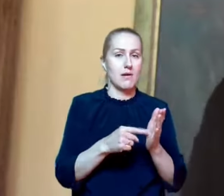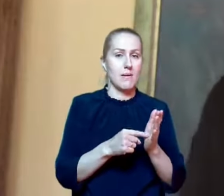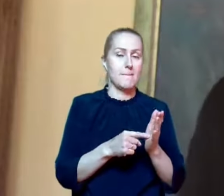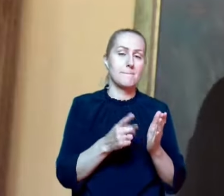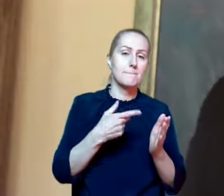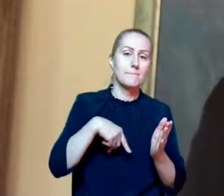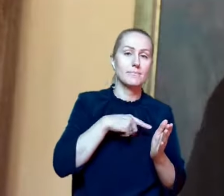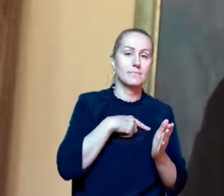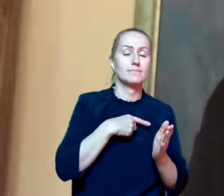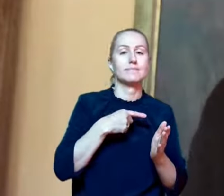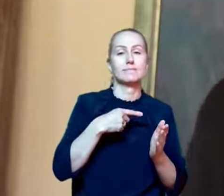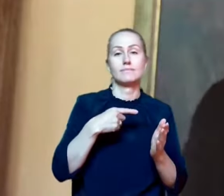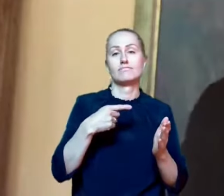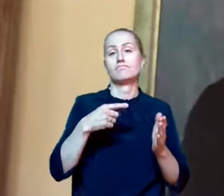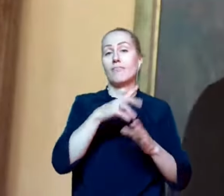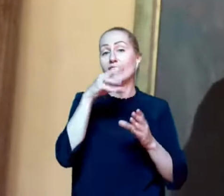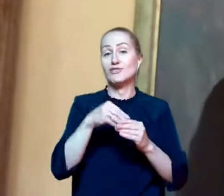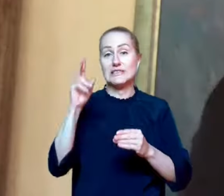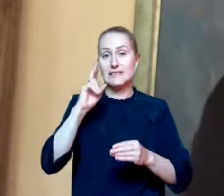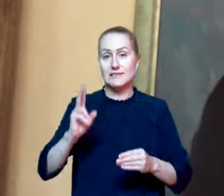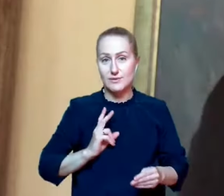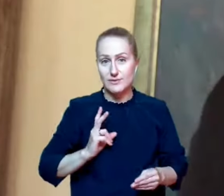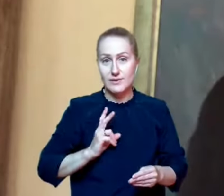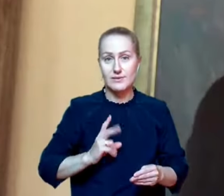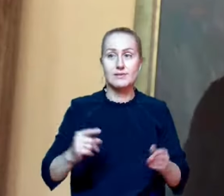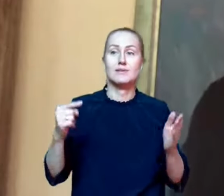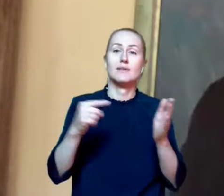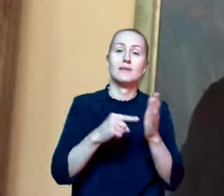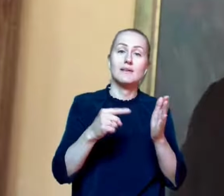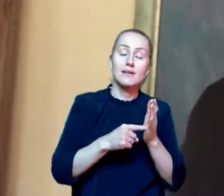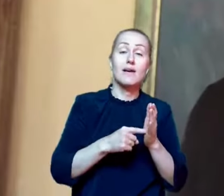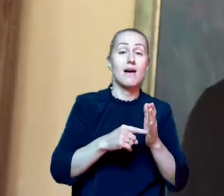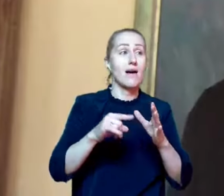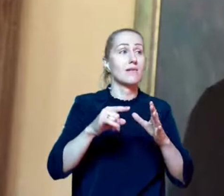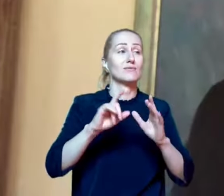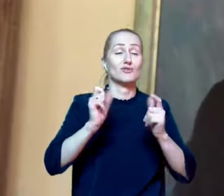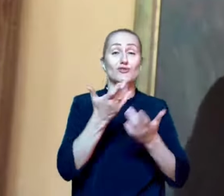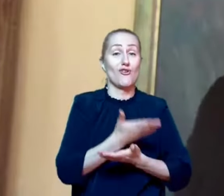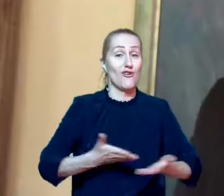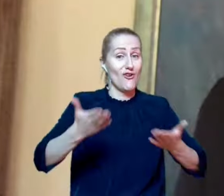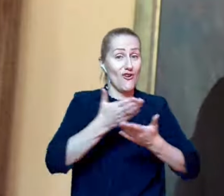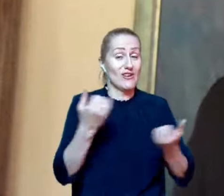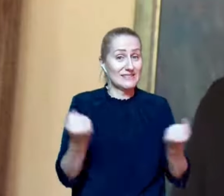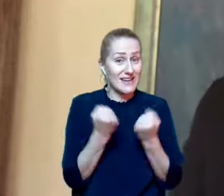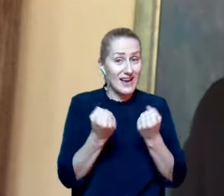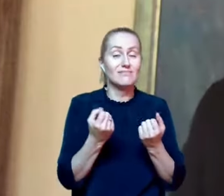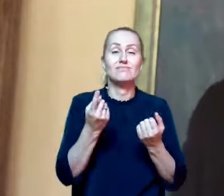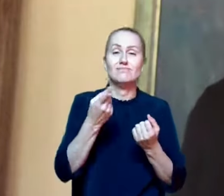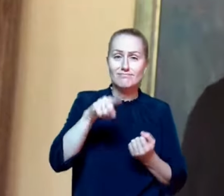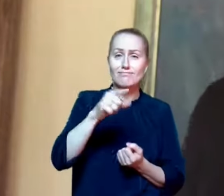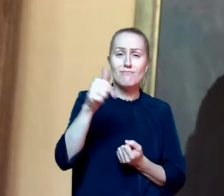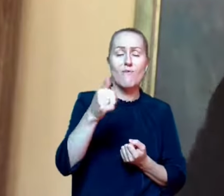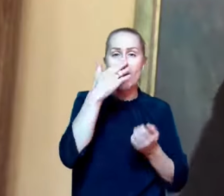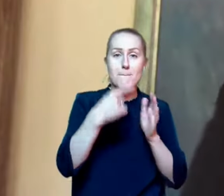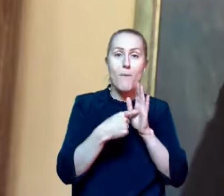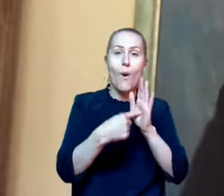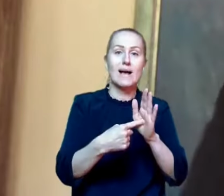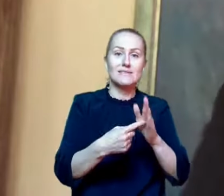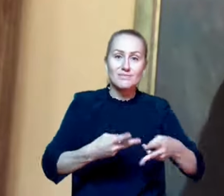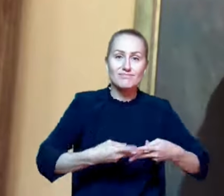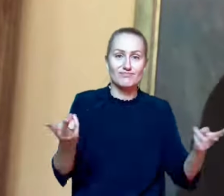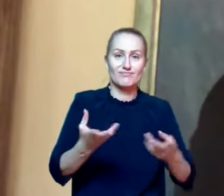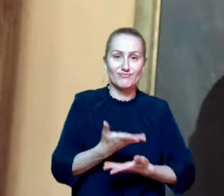wysiłki instytucjonalne powinny znaleźć odzwierciedlenie w korzyściach